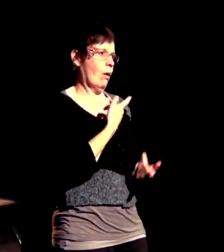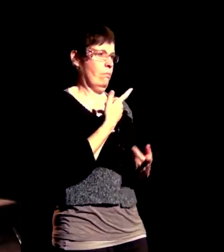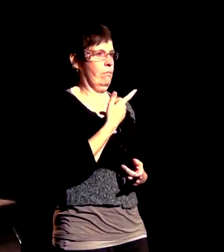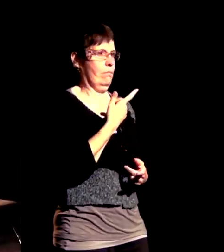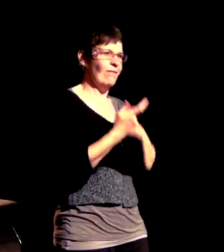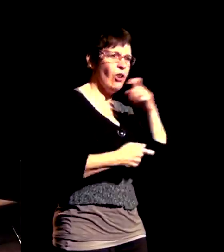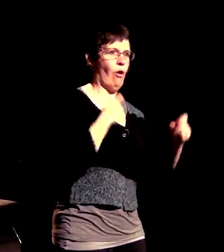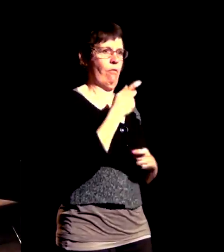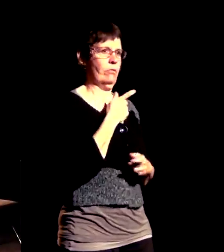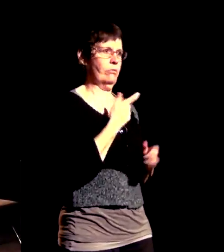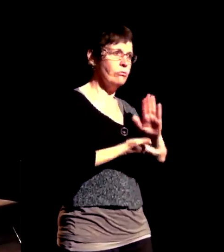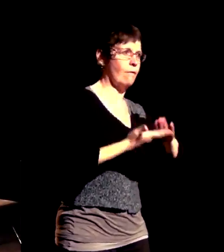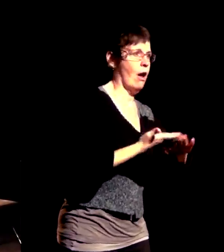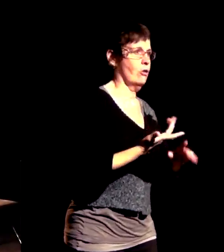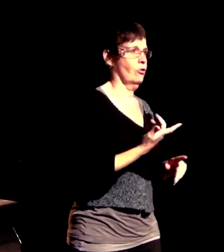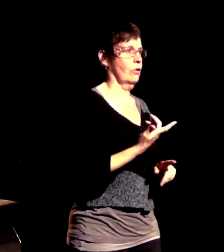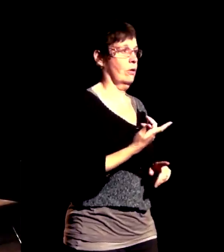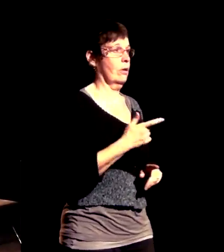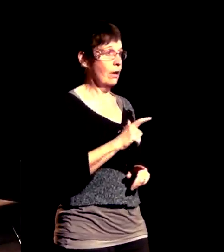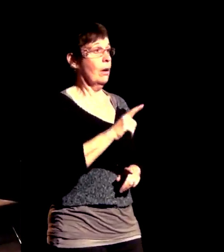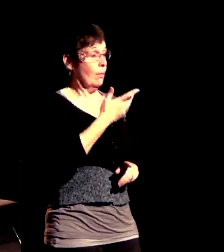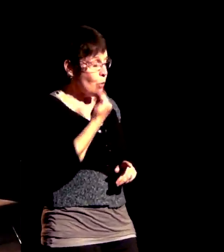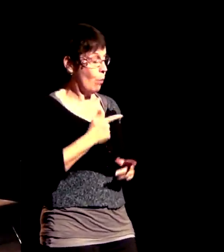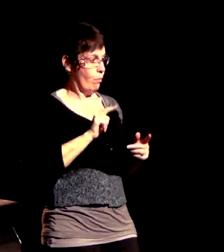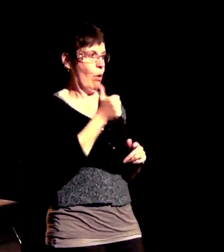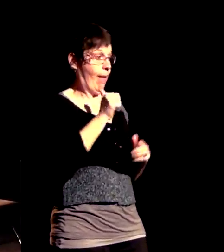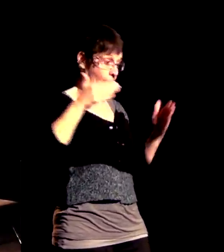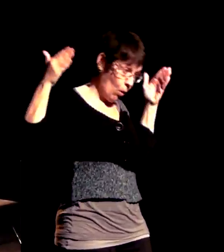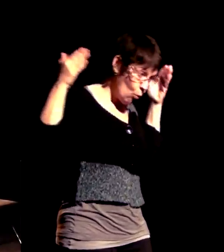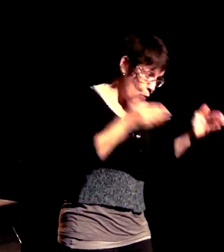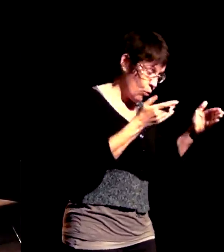battre et condamner d'abord ce qui nous concerne, nos merdes,